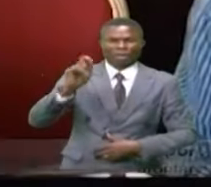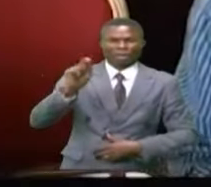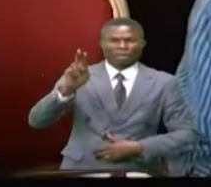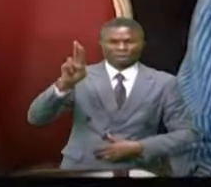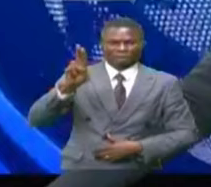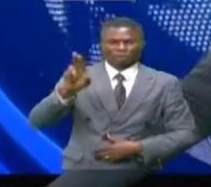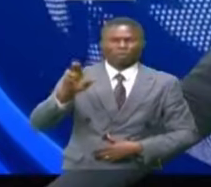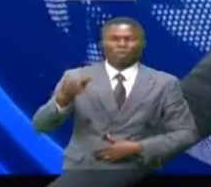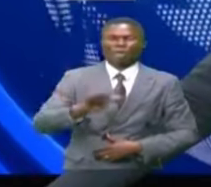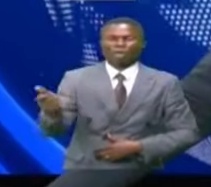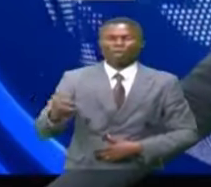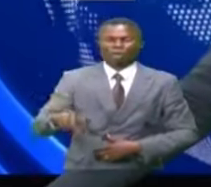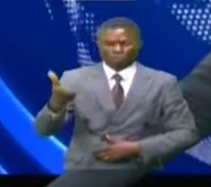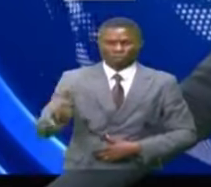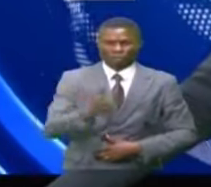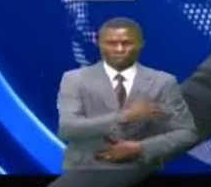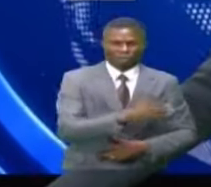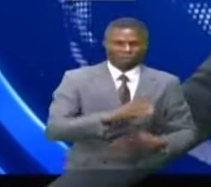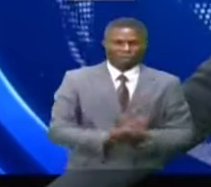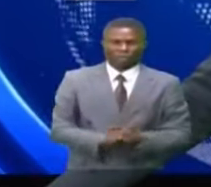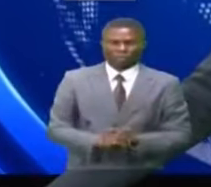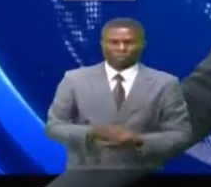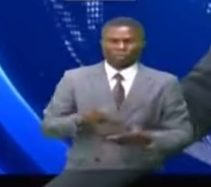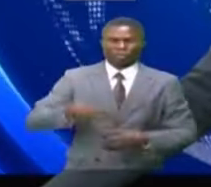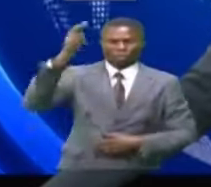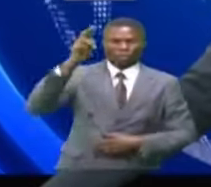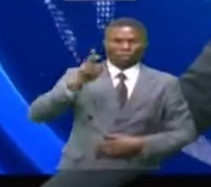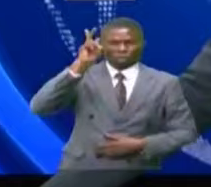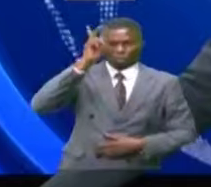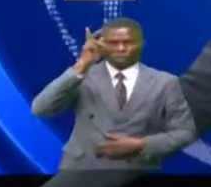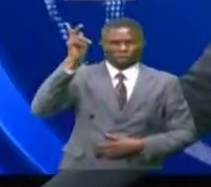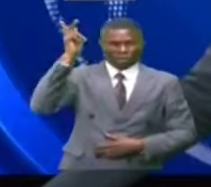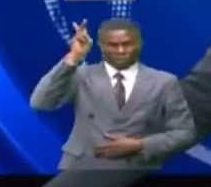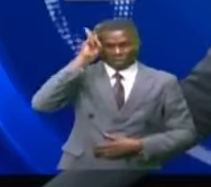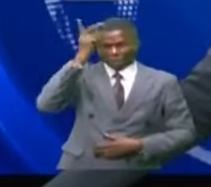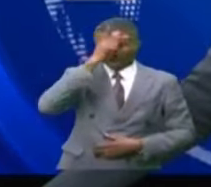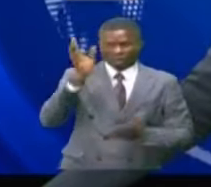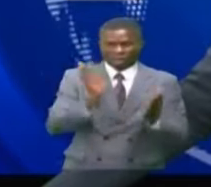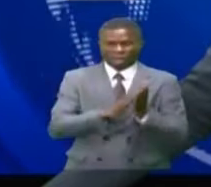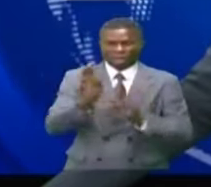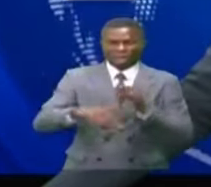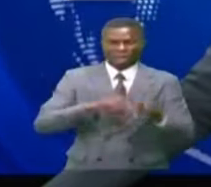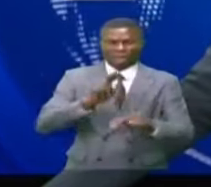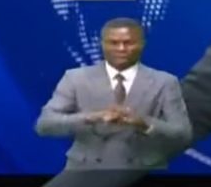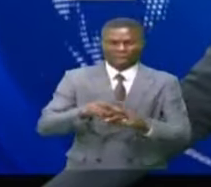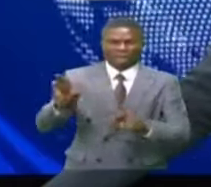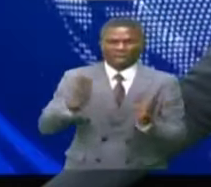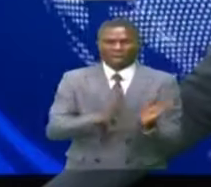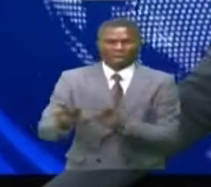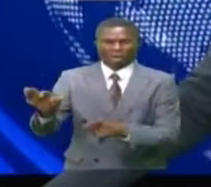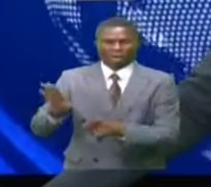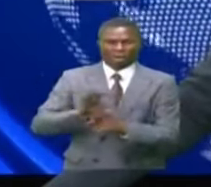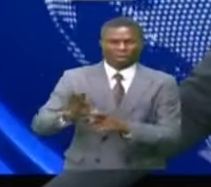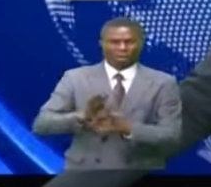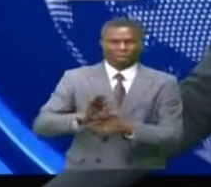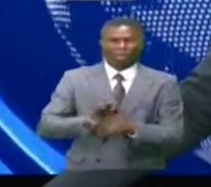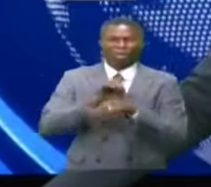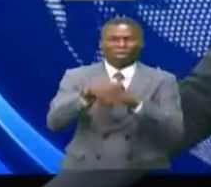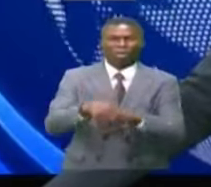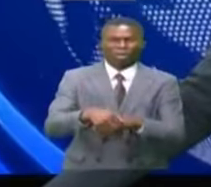la Tchopo. Dont le Haut-Katanga, l'Institut national de préparation professionnelle, a pris part